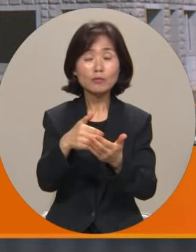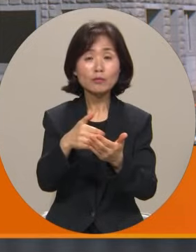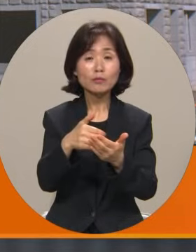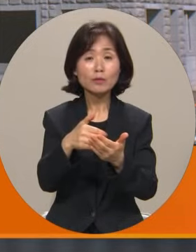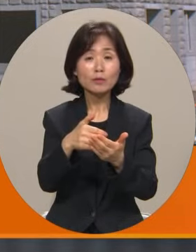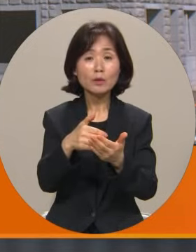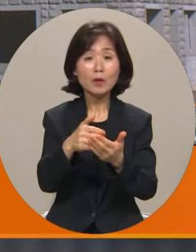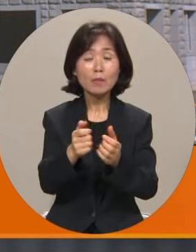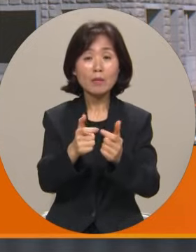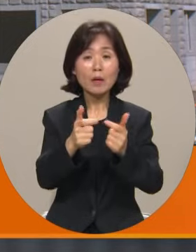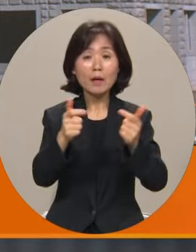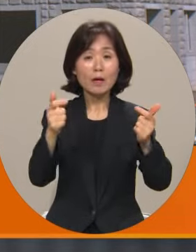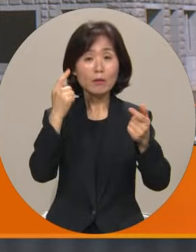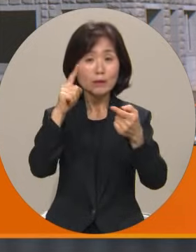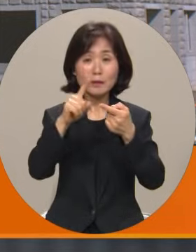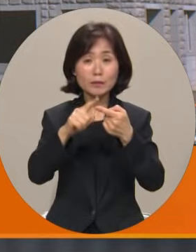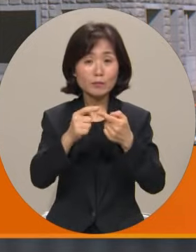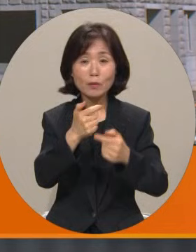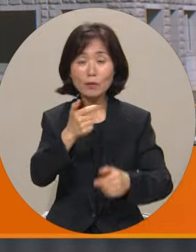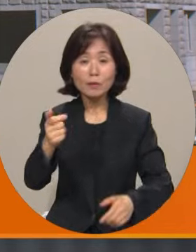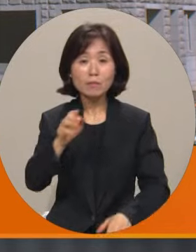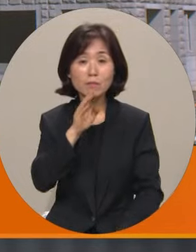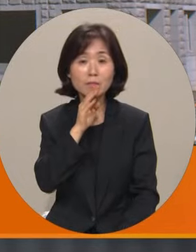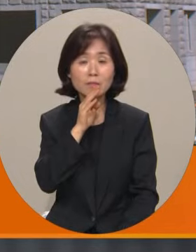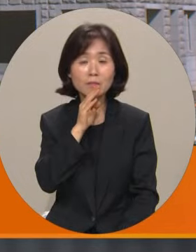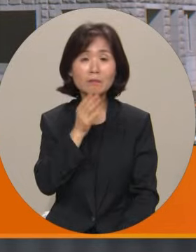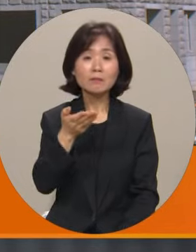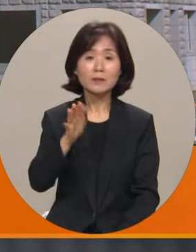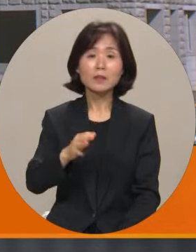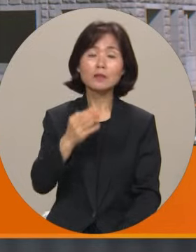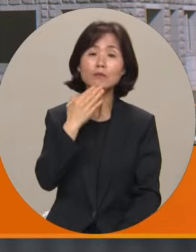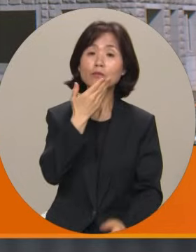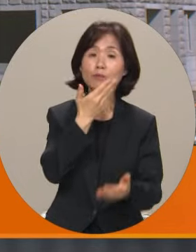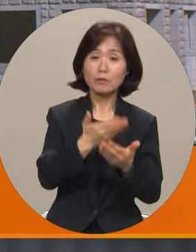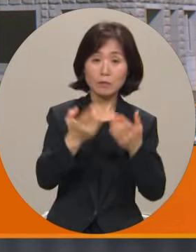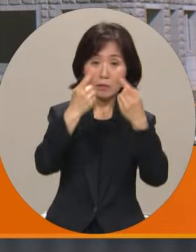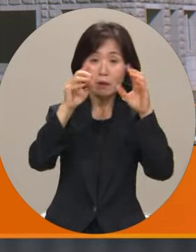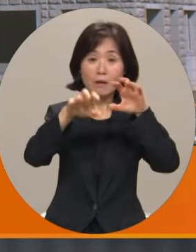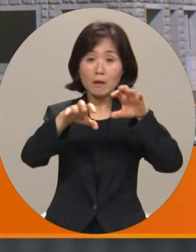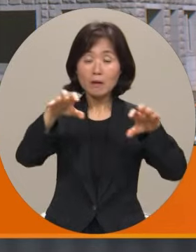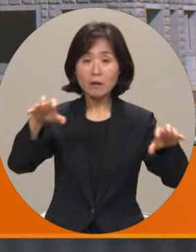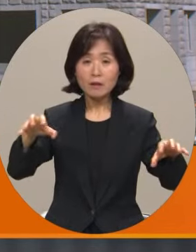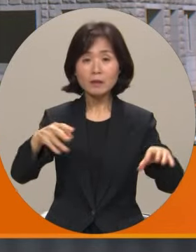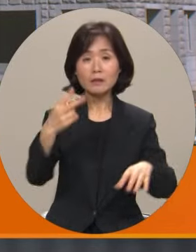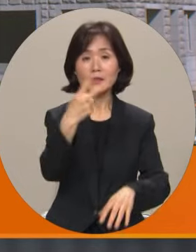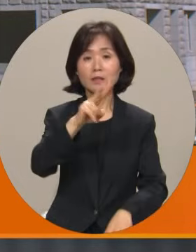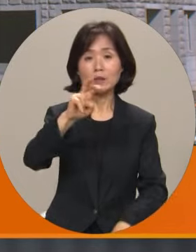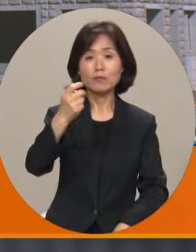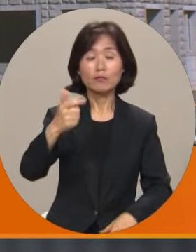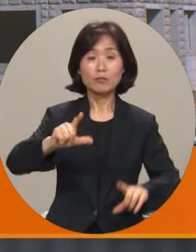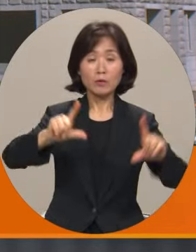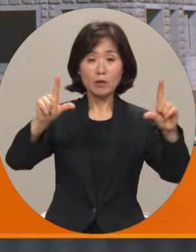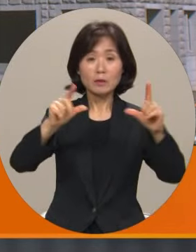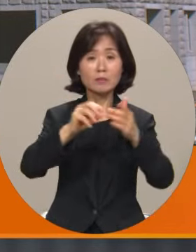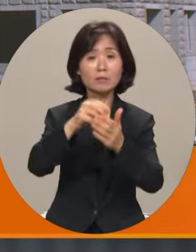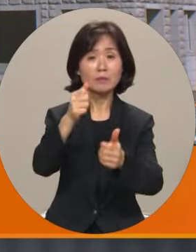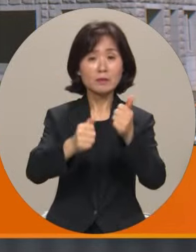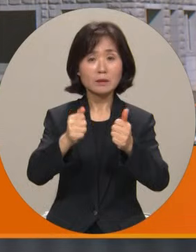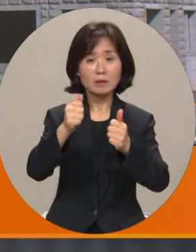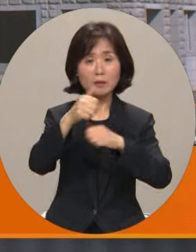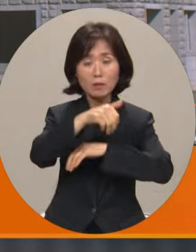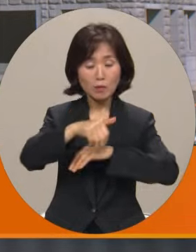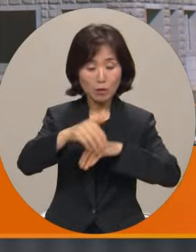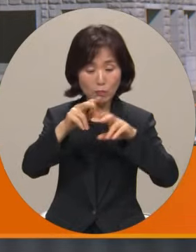높아질지 관심이 쏠렸는데요 그런데이 서울 주요 대학들의 2026 년도 입시 계획을 분석한